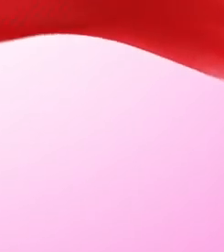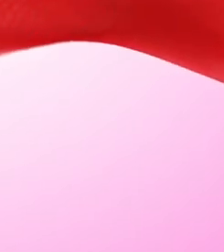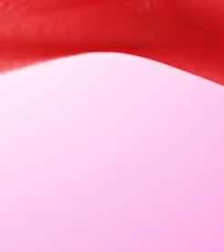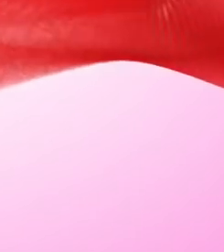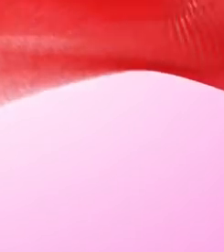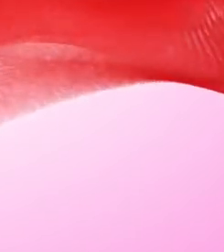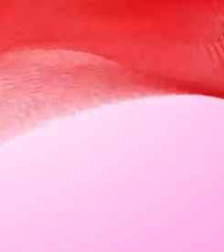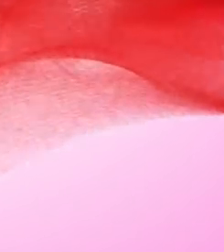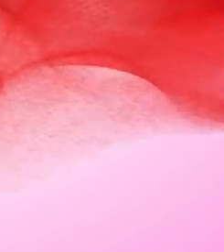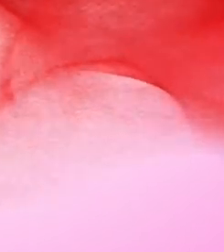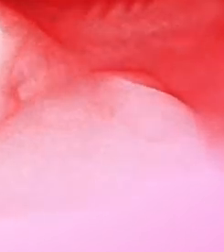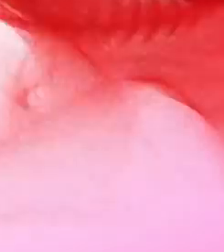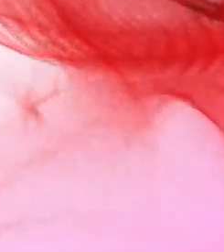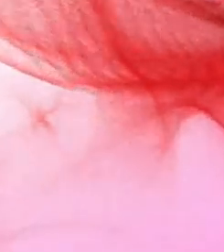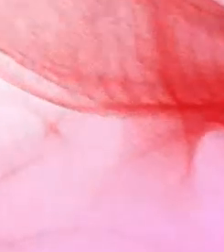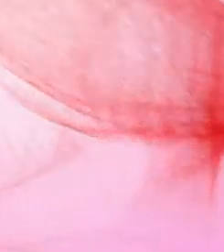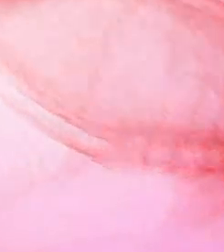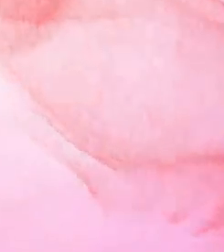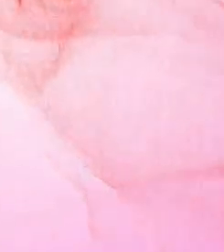아 아 아 아